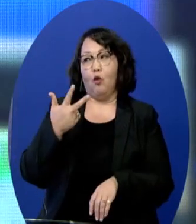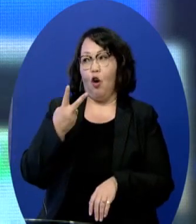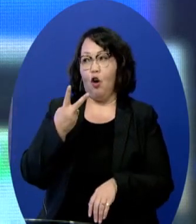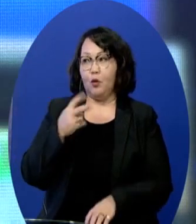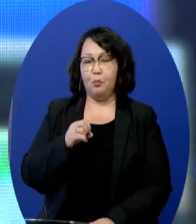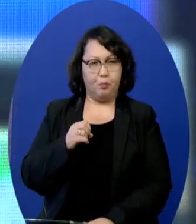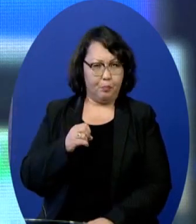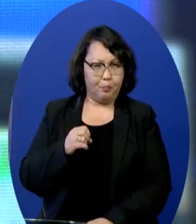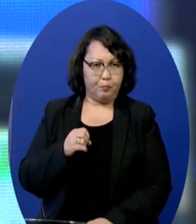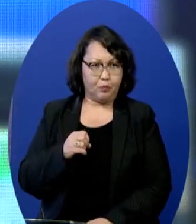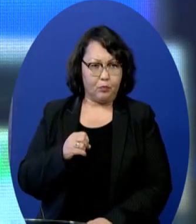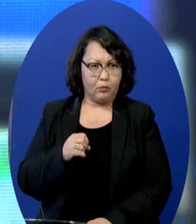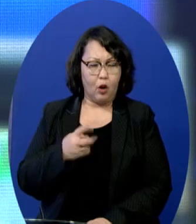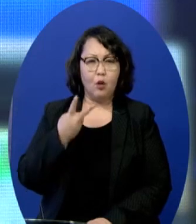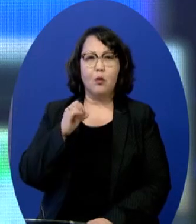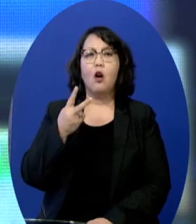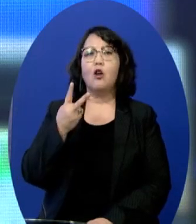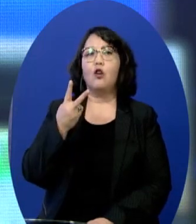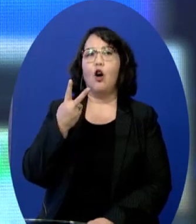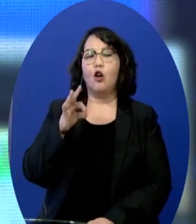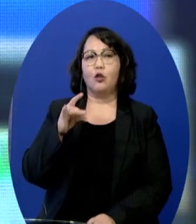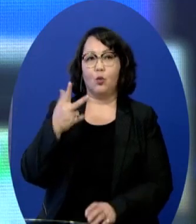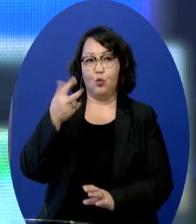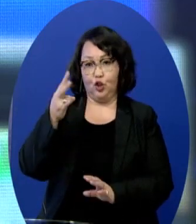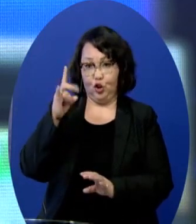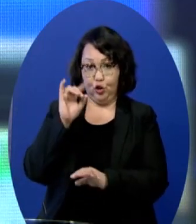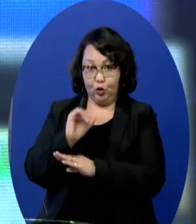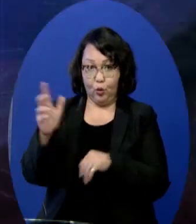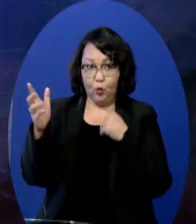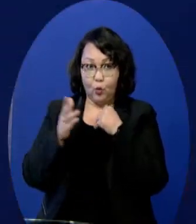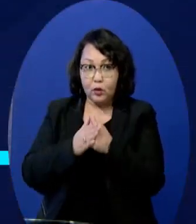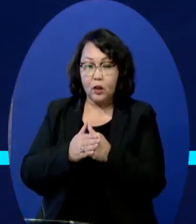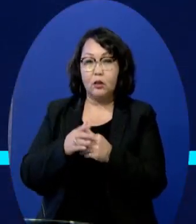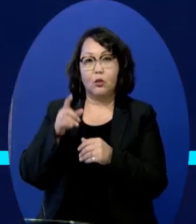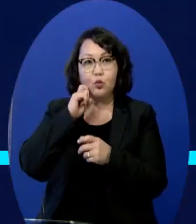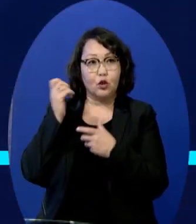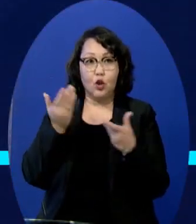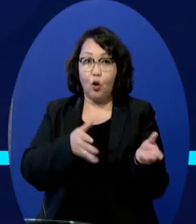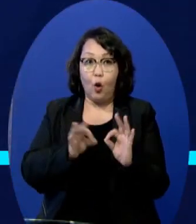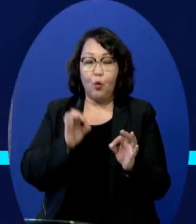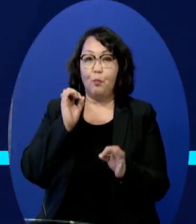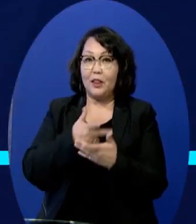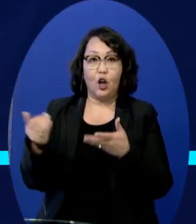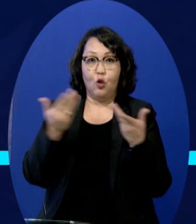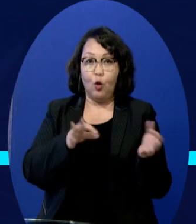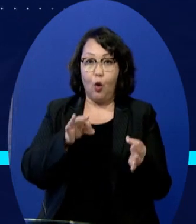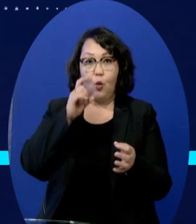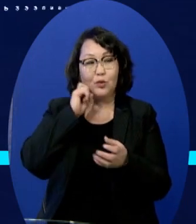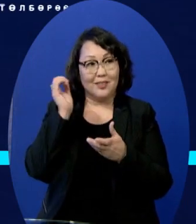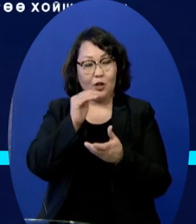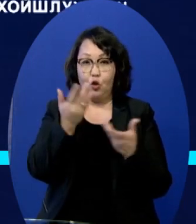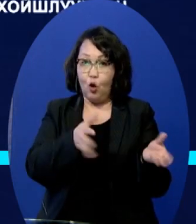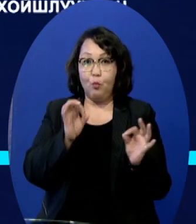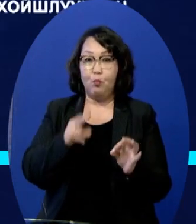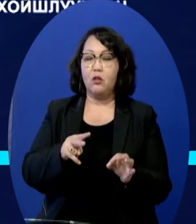иргэн орон сууцны зээлээ хуваарийн дагуу төлнө гэдгийг анхааруулж байна. Иргэдийн орон сууцны зээлийн төлбөр